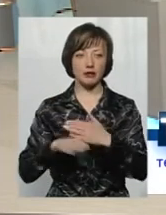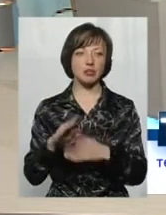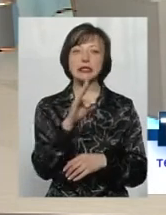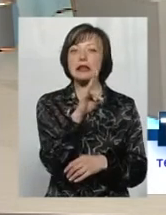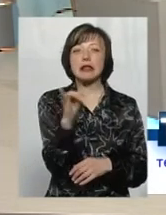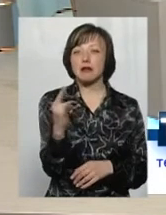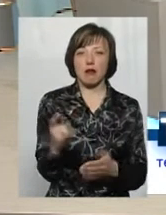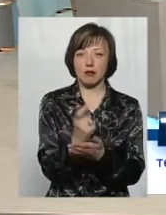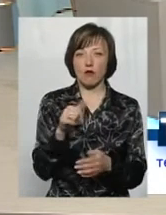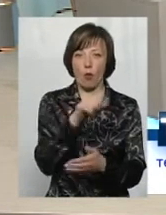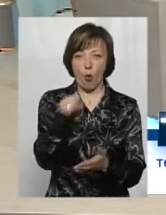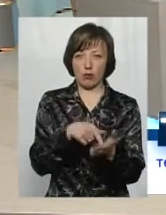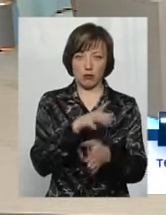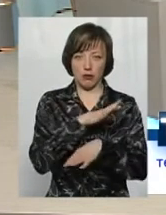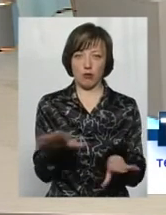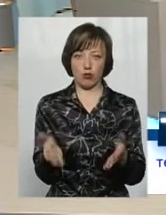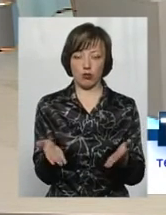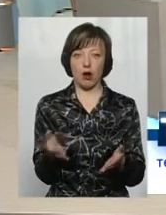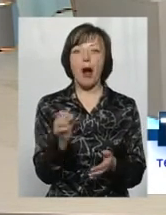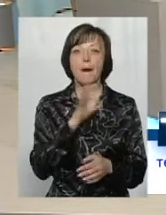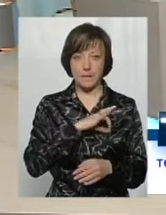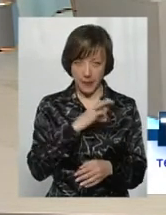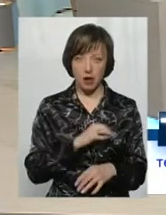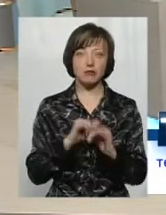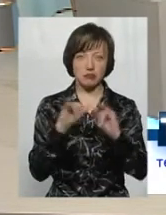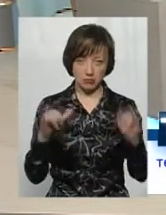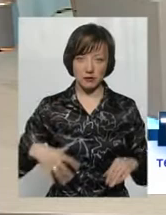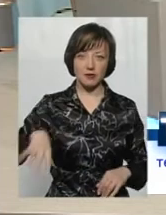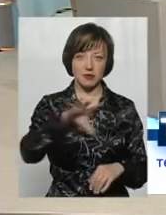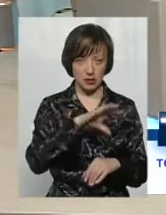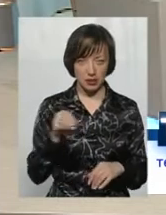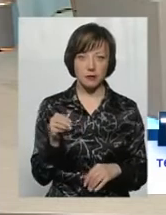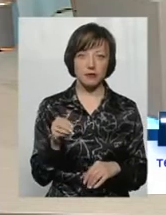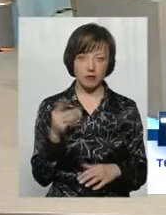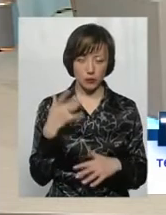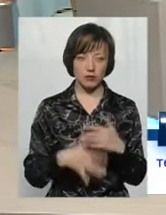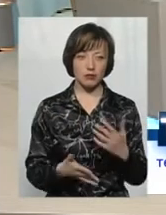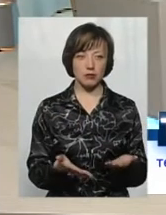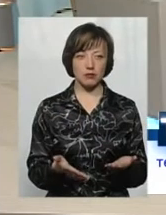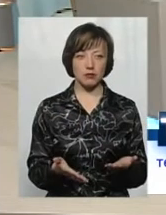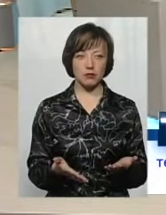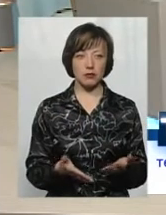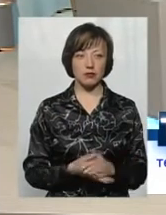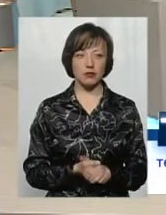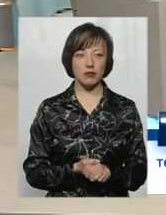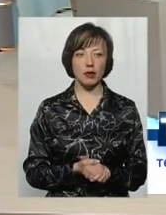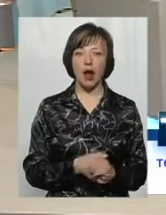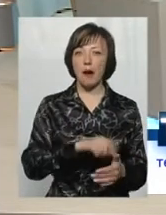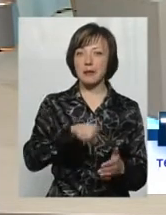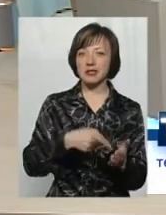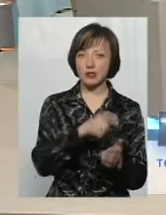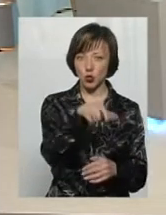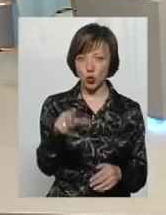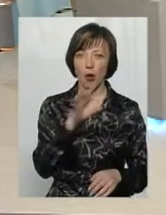одного разу в городі не були. А пільги то розпространяються на всю світ, розумієте? Городські всі